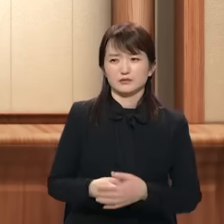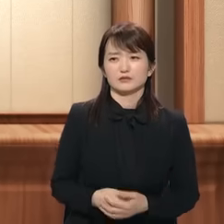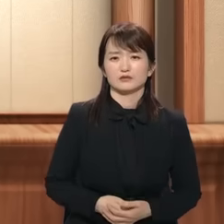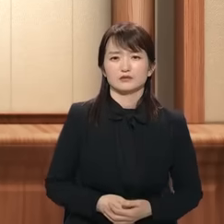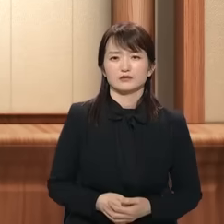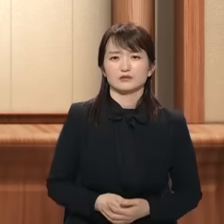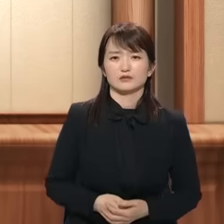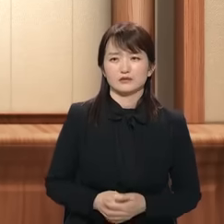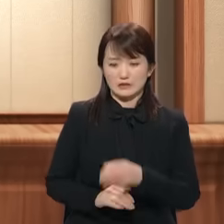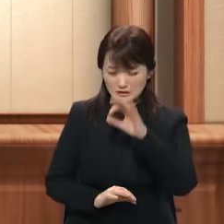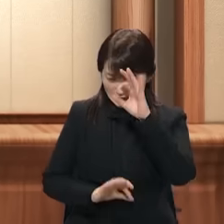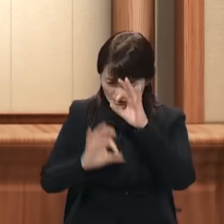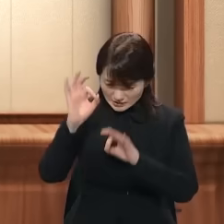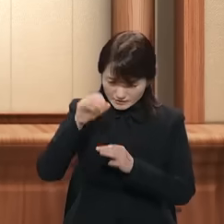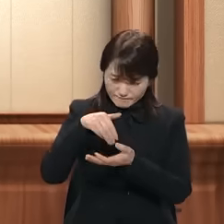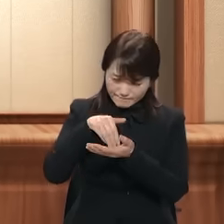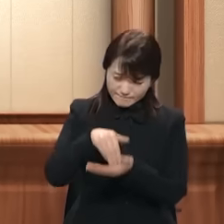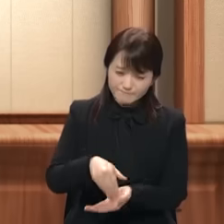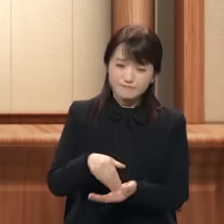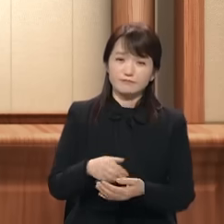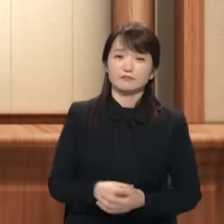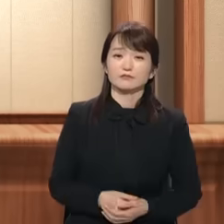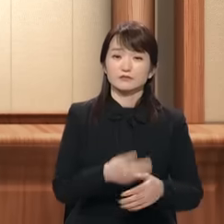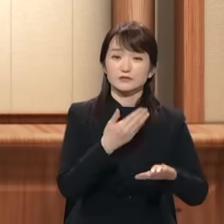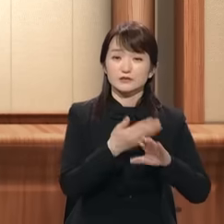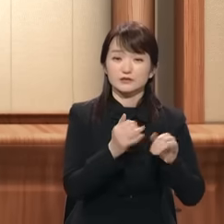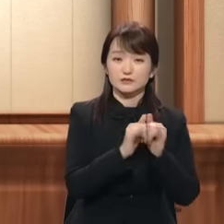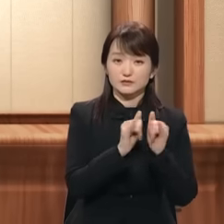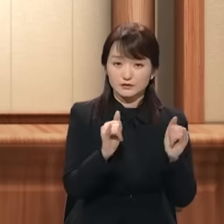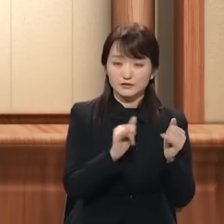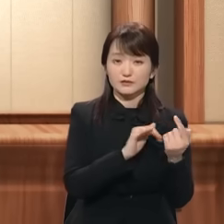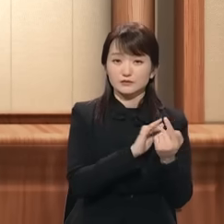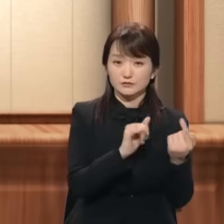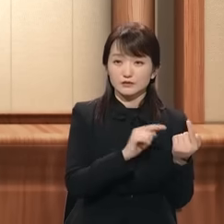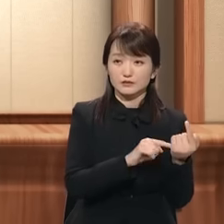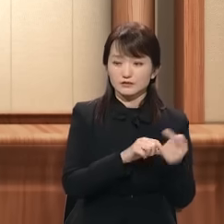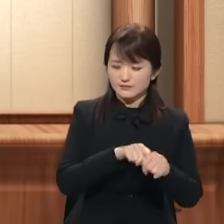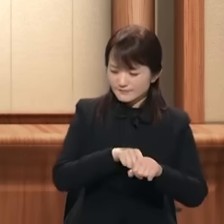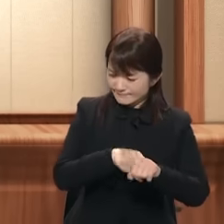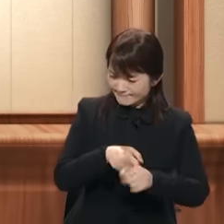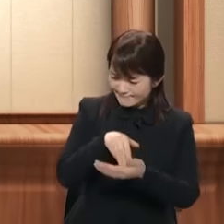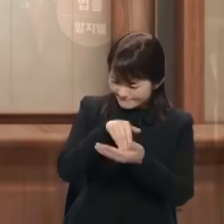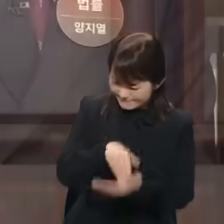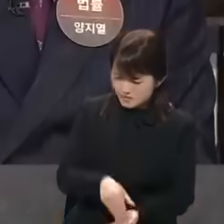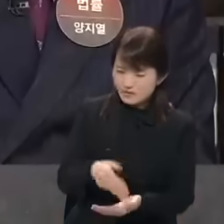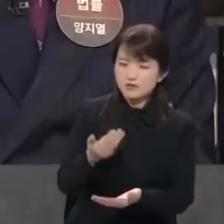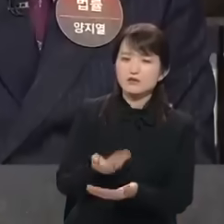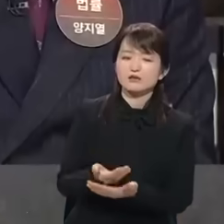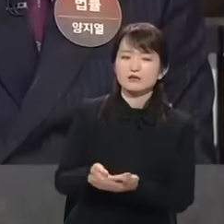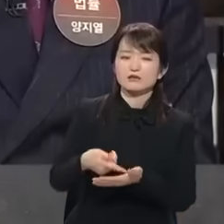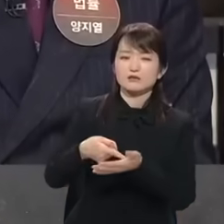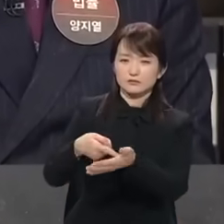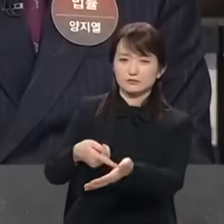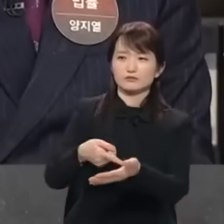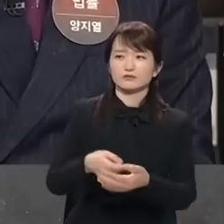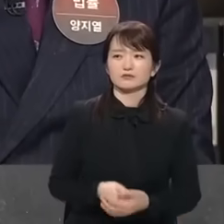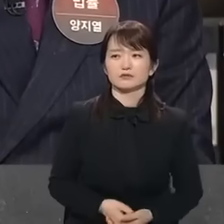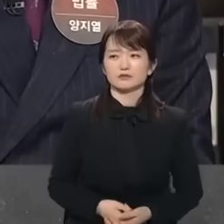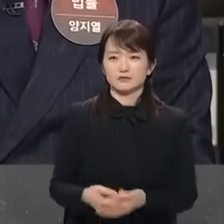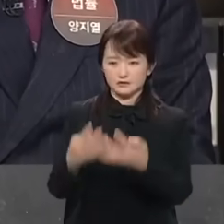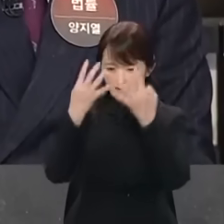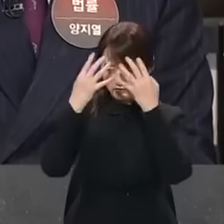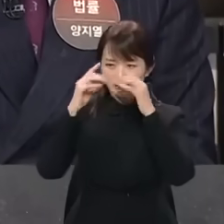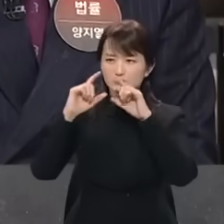너무 중요하다 라는 거고 또 다른 피해자 같은 경우 한 명은이 처벌을 엄하게 해 달라고 탄원하고 있는 상황이기 때문에 실형을